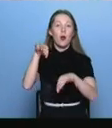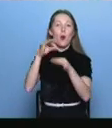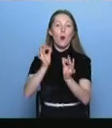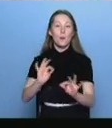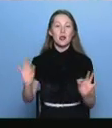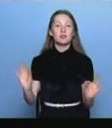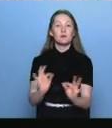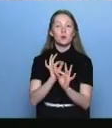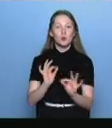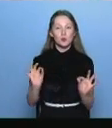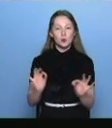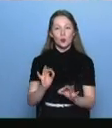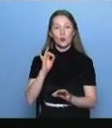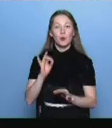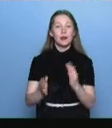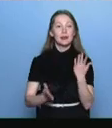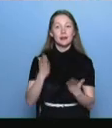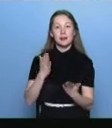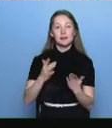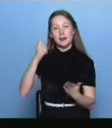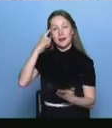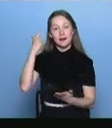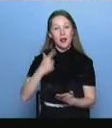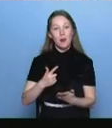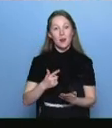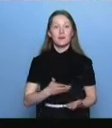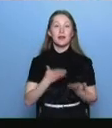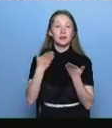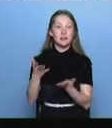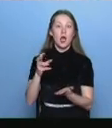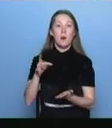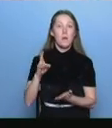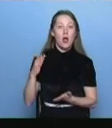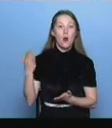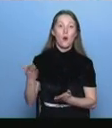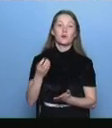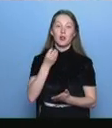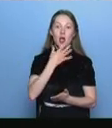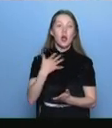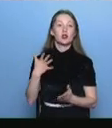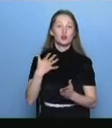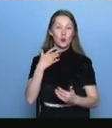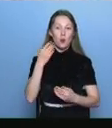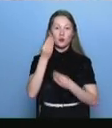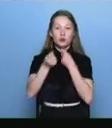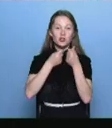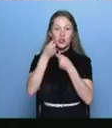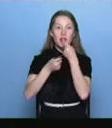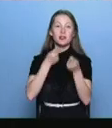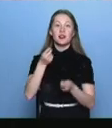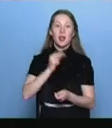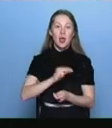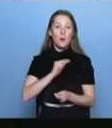музыку. И если его грамотно доносить, а Марк сейчас очень тщательно работает над произношением, над